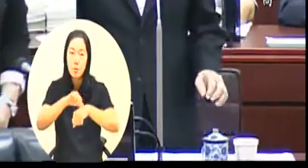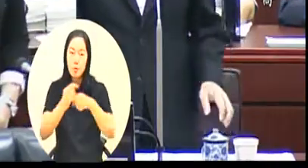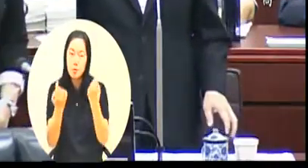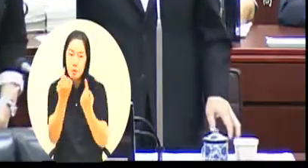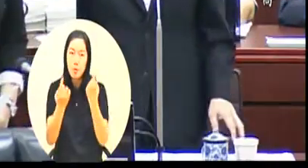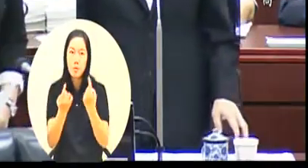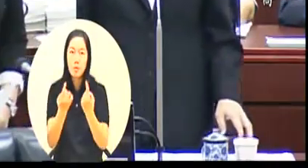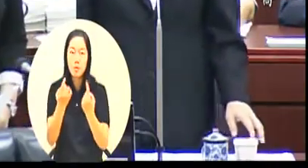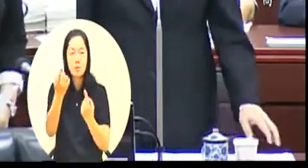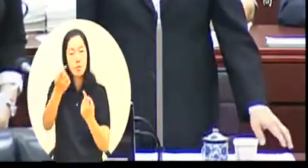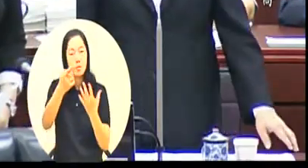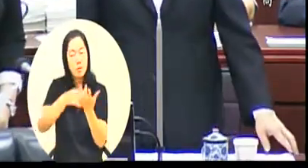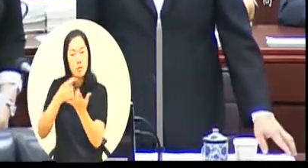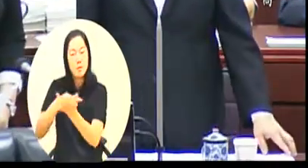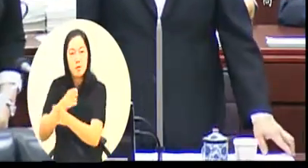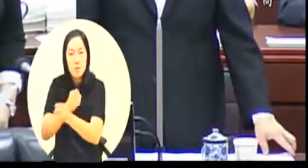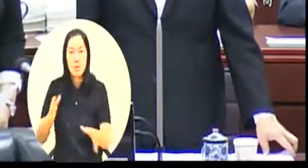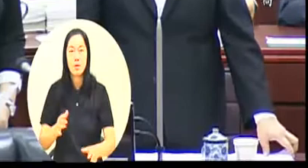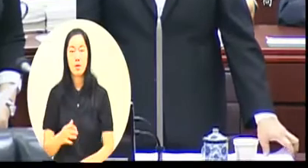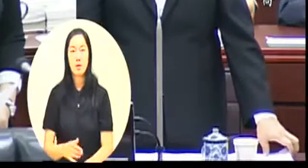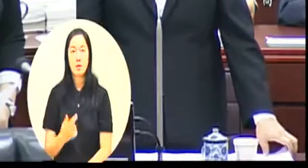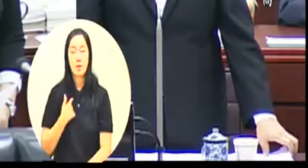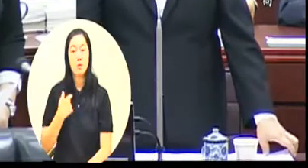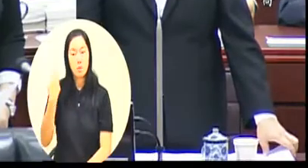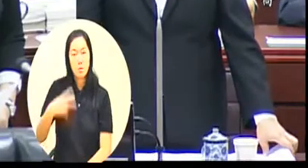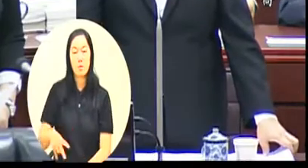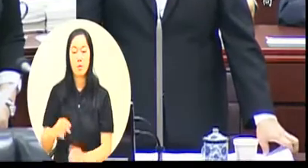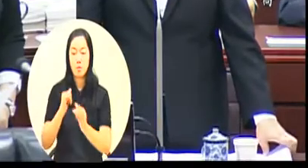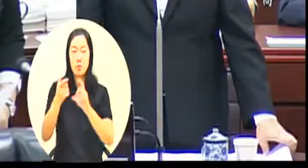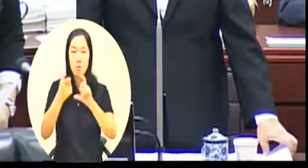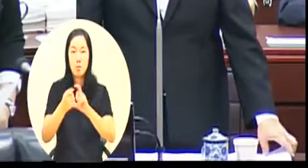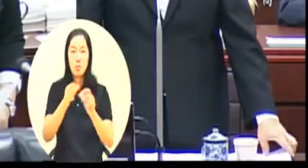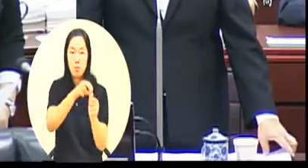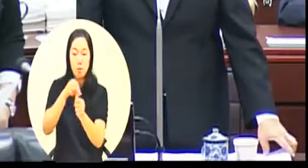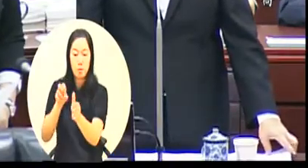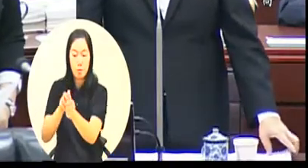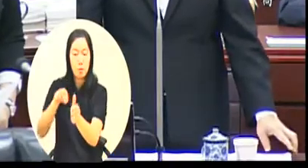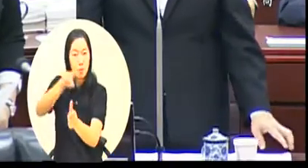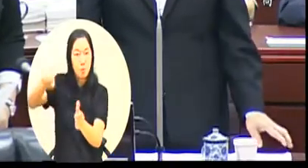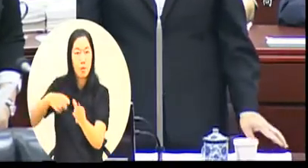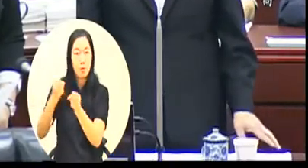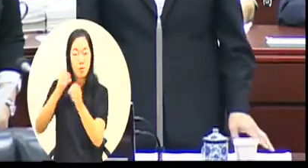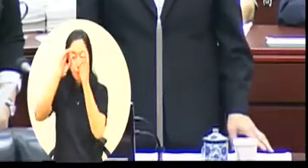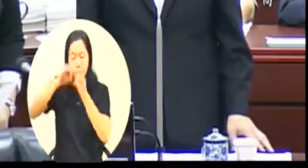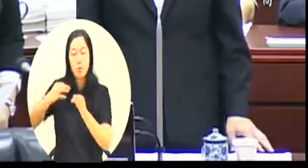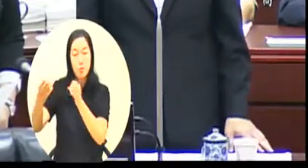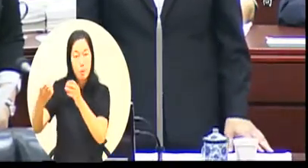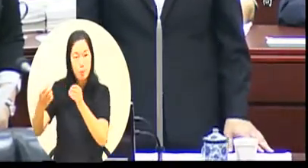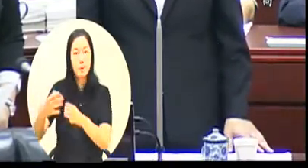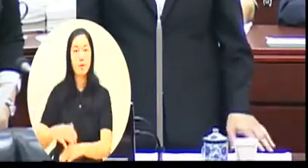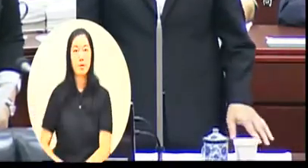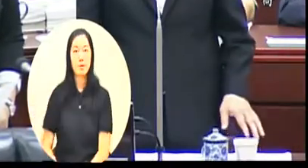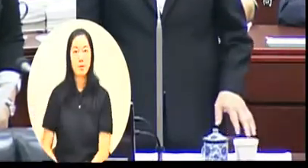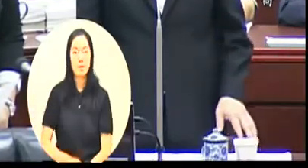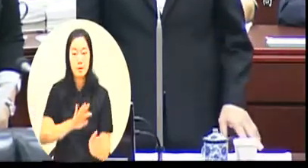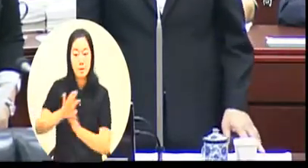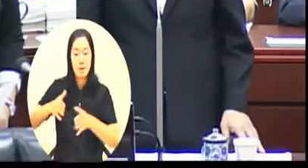一些疏漏的地方，啊，这个我们会跟社区的认养来做一个检讨。那至于路品的部